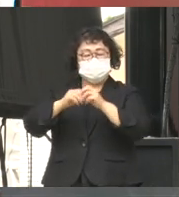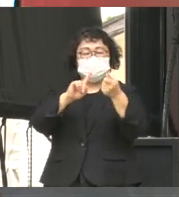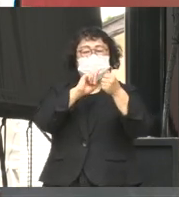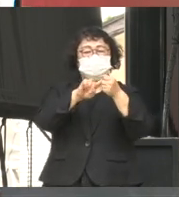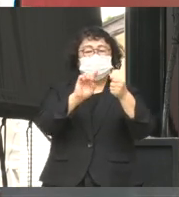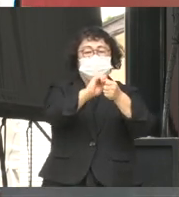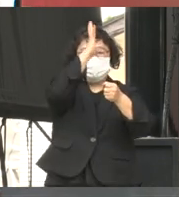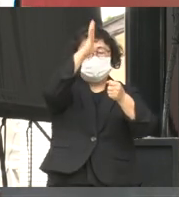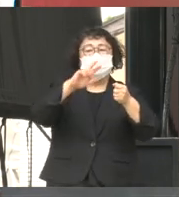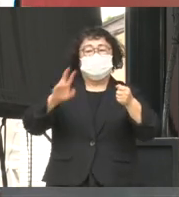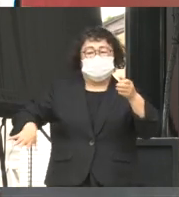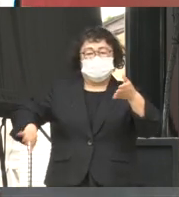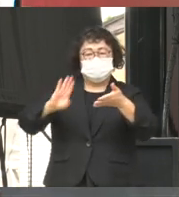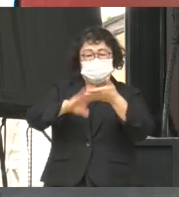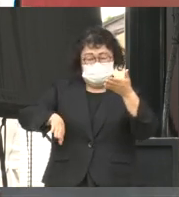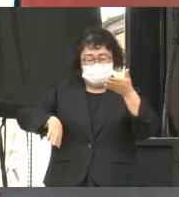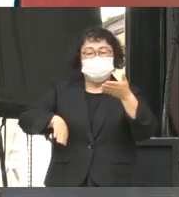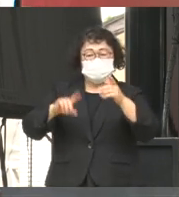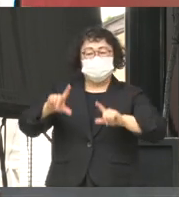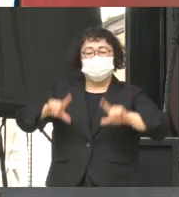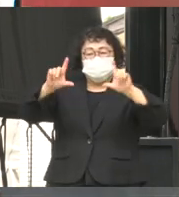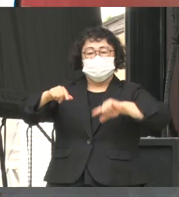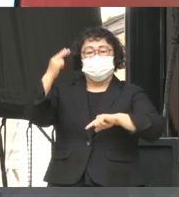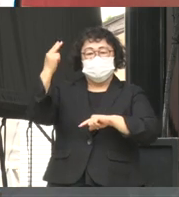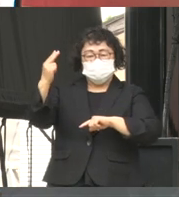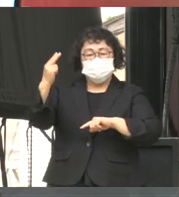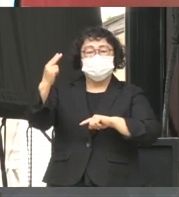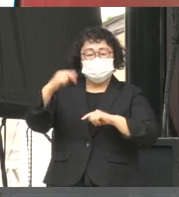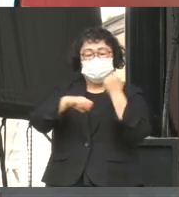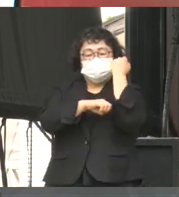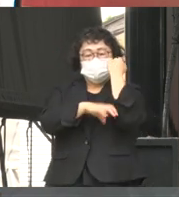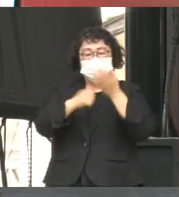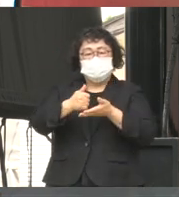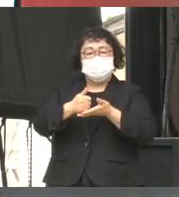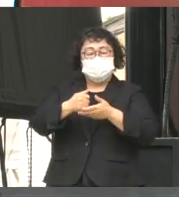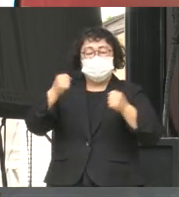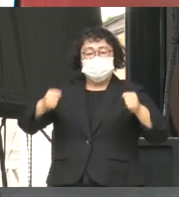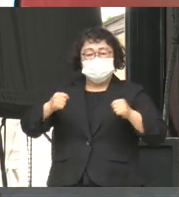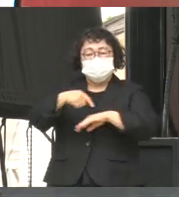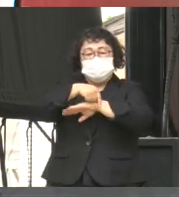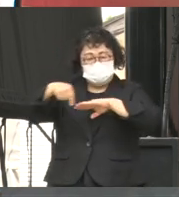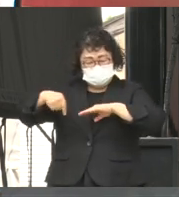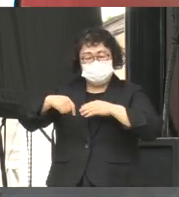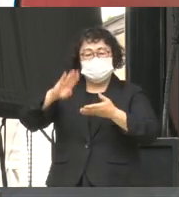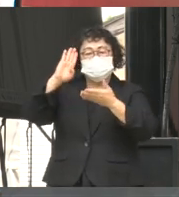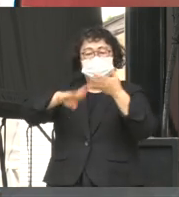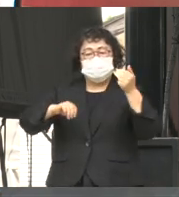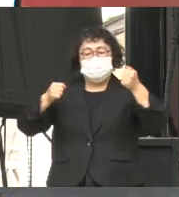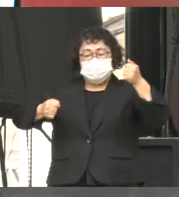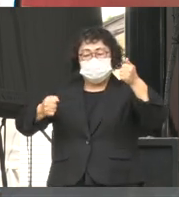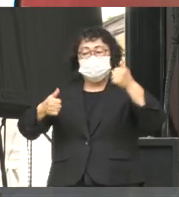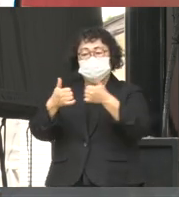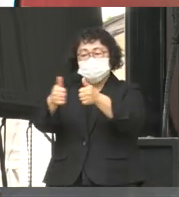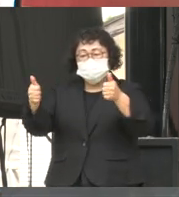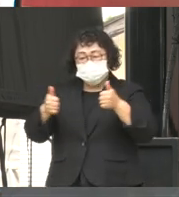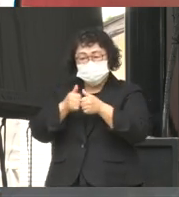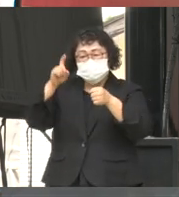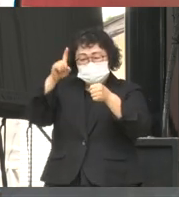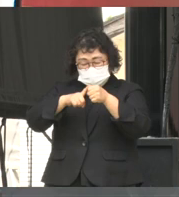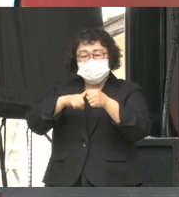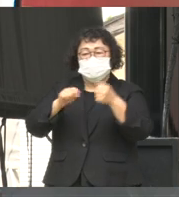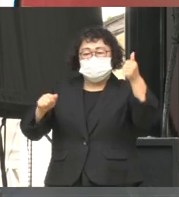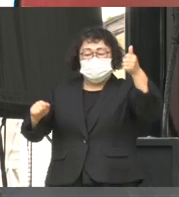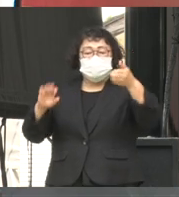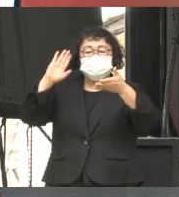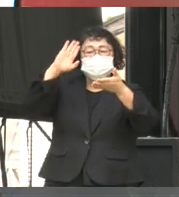ーステージにおいて、東京都デイ5を総合予定でした 聖火ランナーの皆さんによる聖火